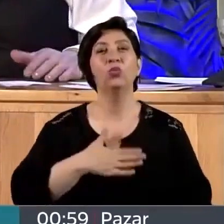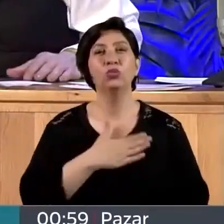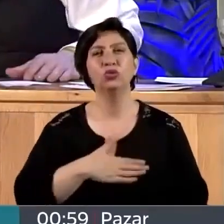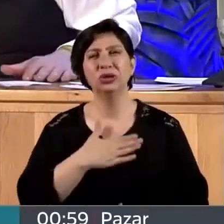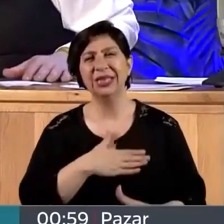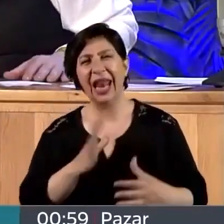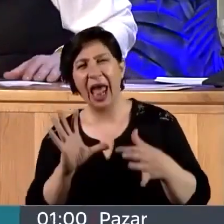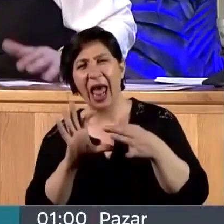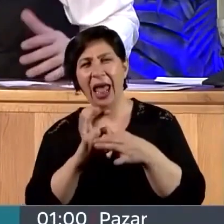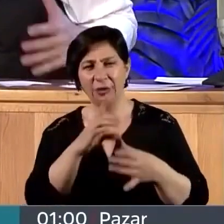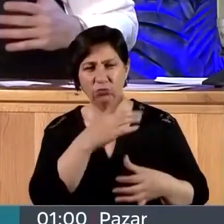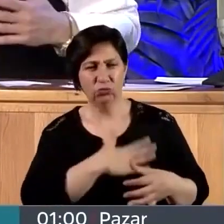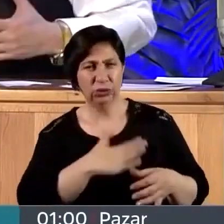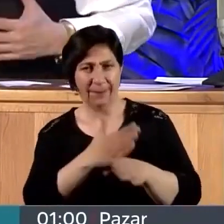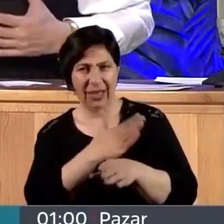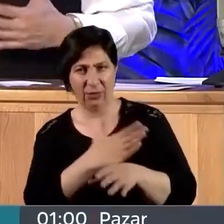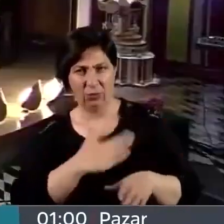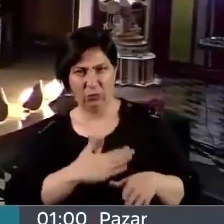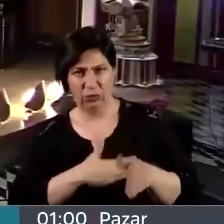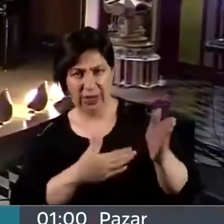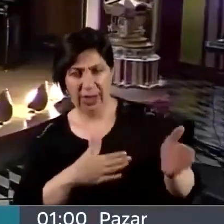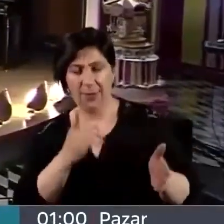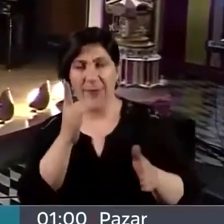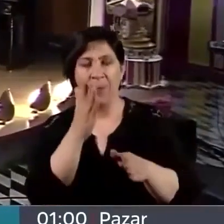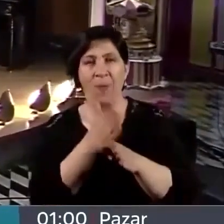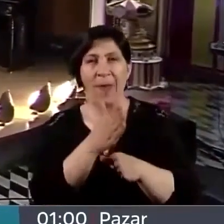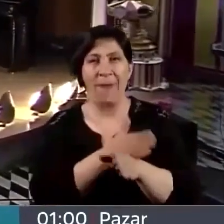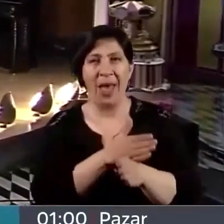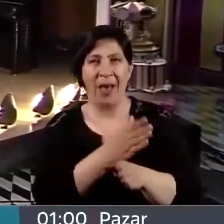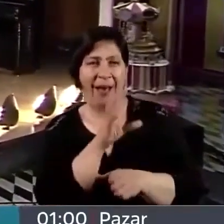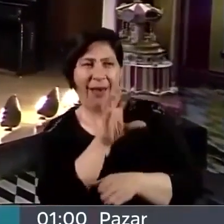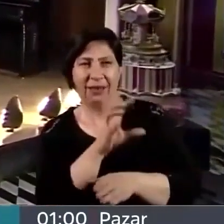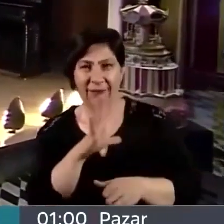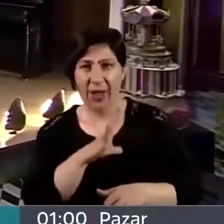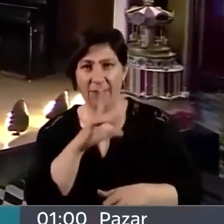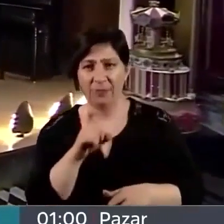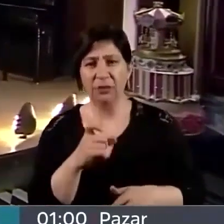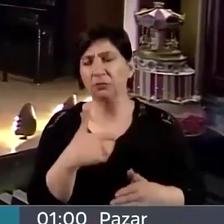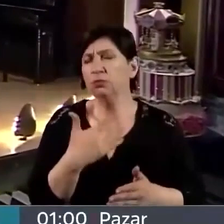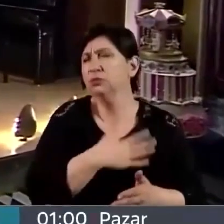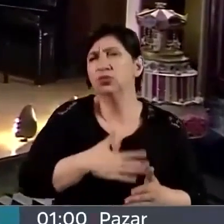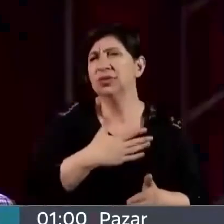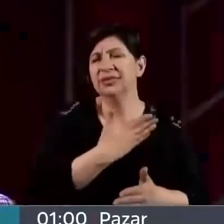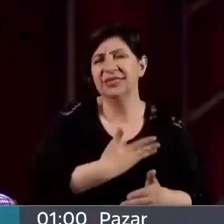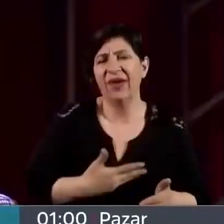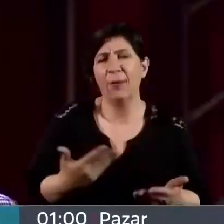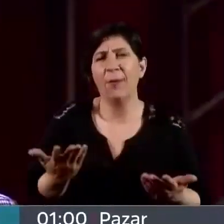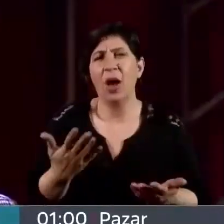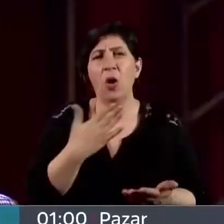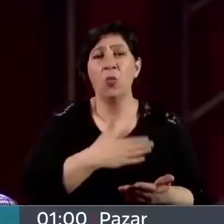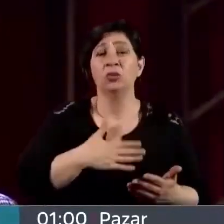Bursalılıkta bir şey var mı? Bursalı olmakta. Yani bunu seviyor musun? Bir memleket aidiyeti yaşıyor musun mesela? Severim Bursa'yı ama çok